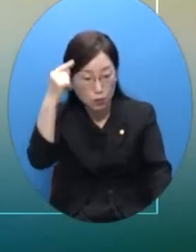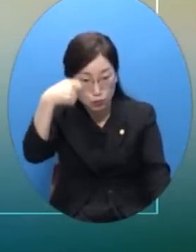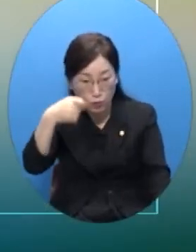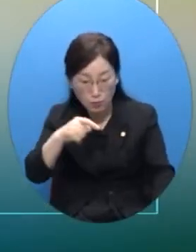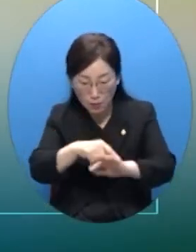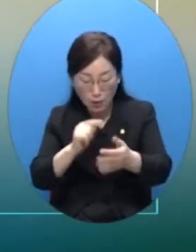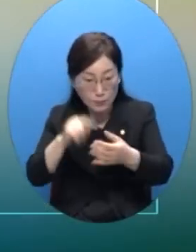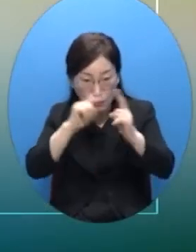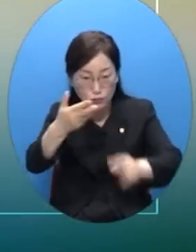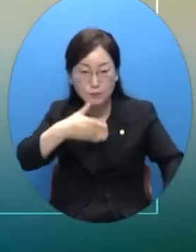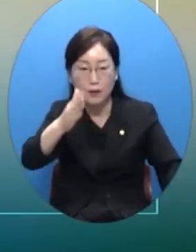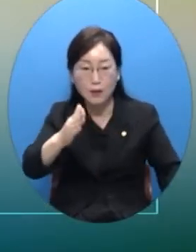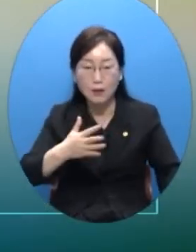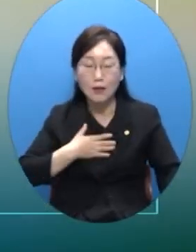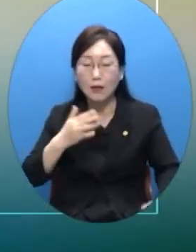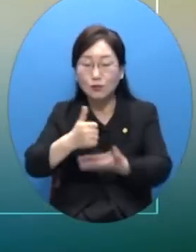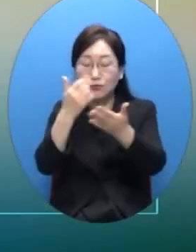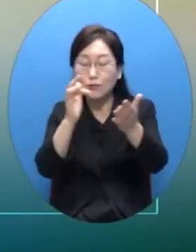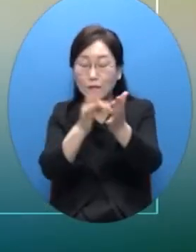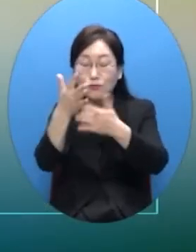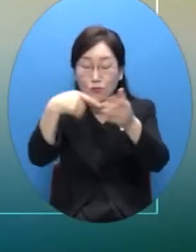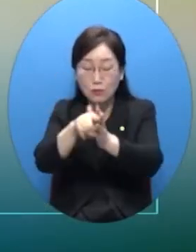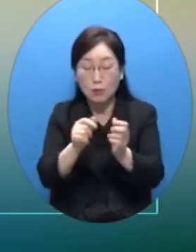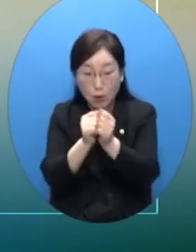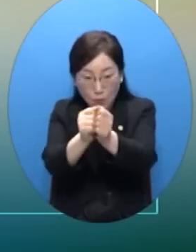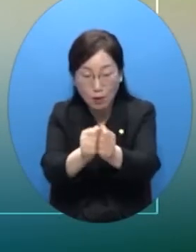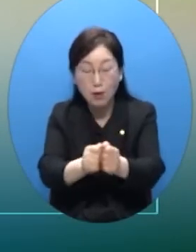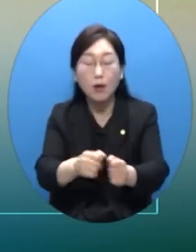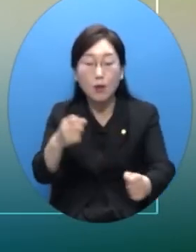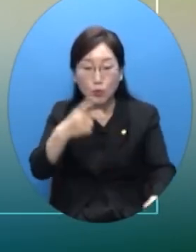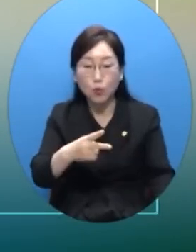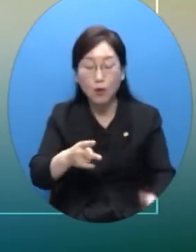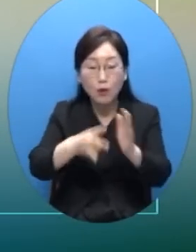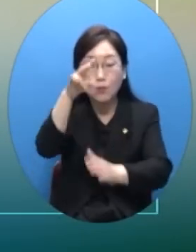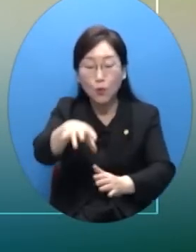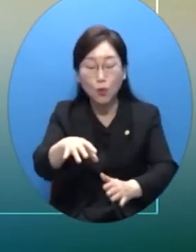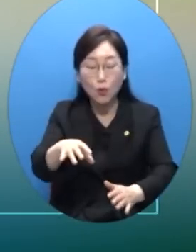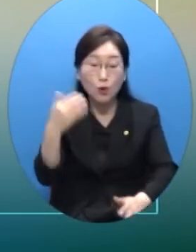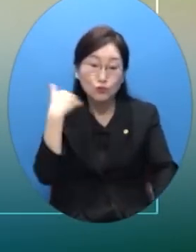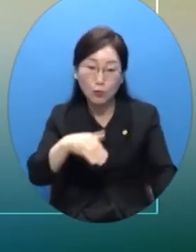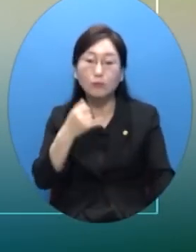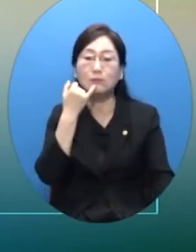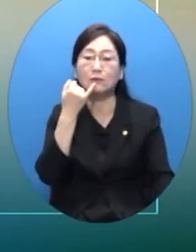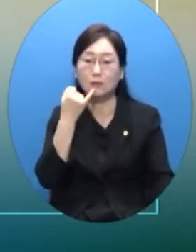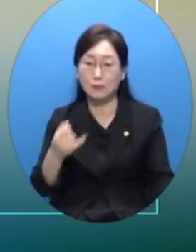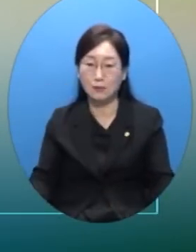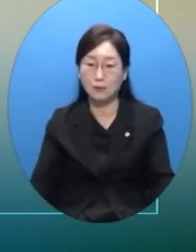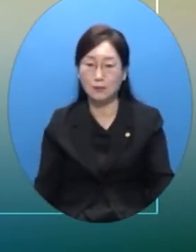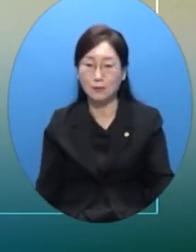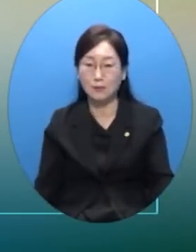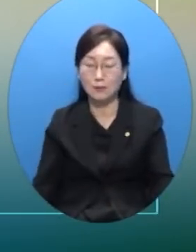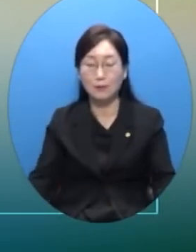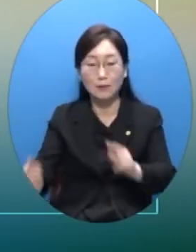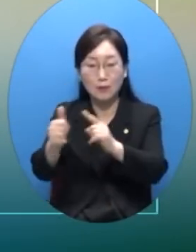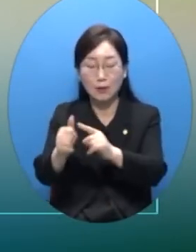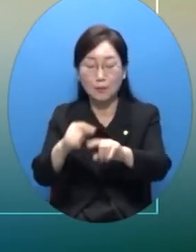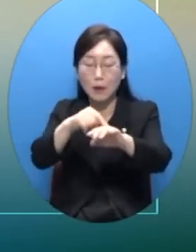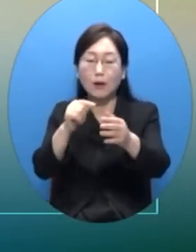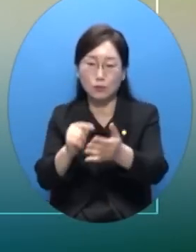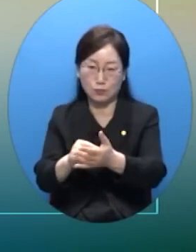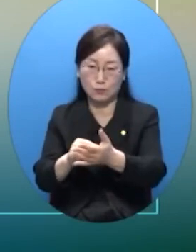나는 주 예수의 이름을 위하여 결박당할 뿐 아니라 예루살렘에서 죽을 것도 각오하였노라. 그는 그와 같은 마음을